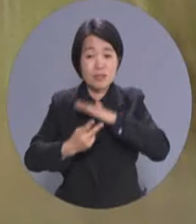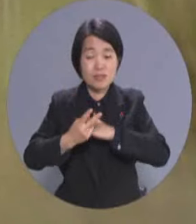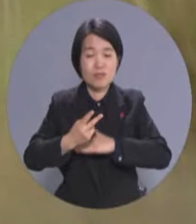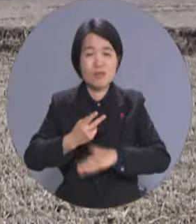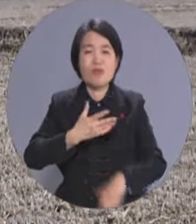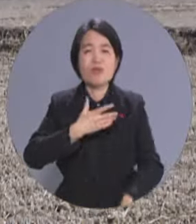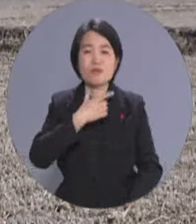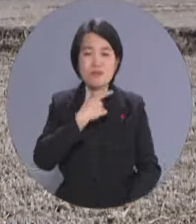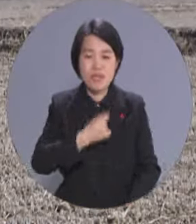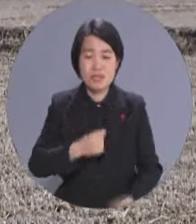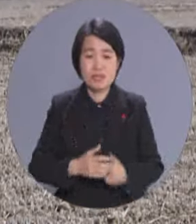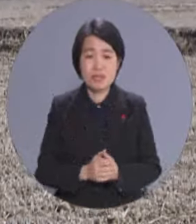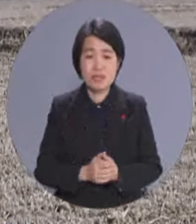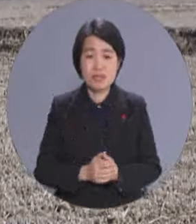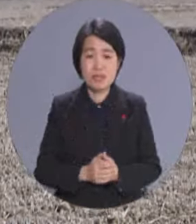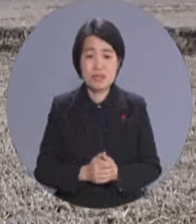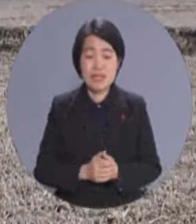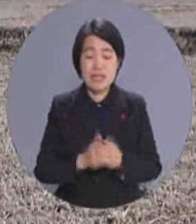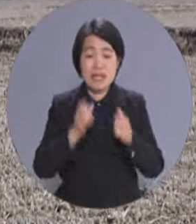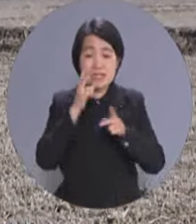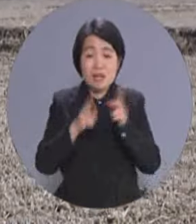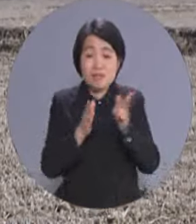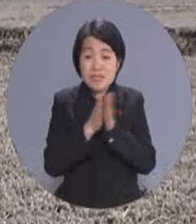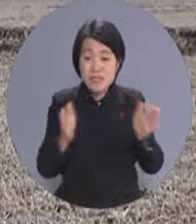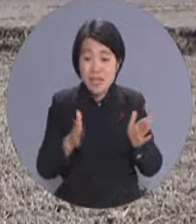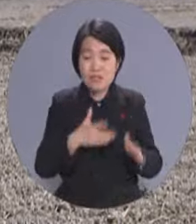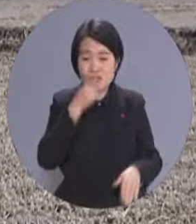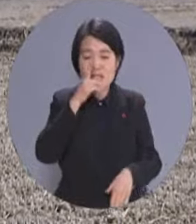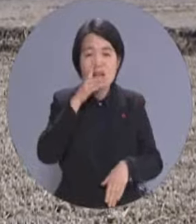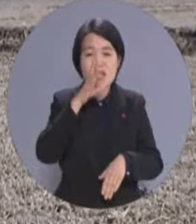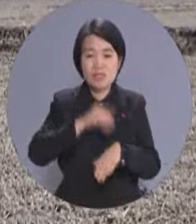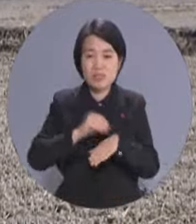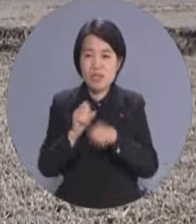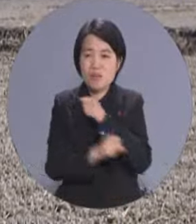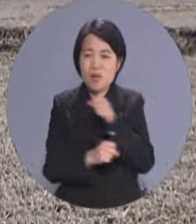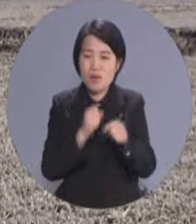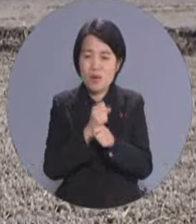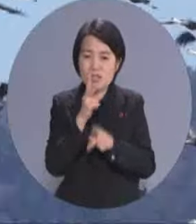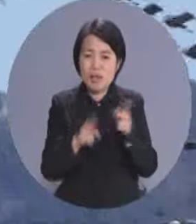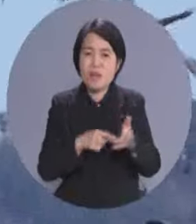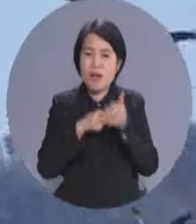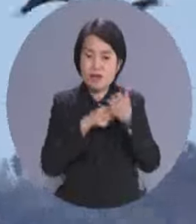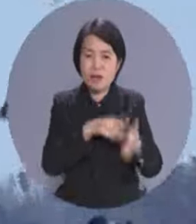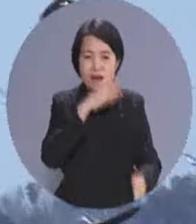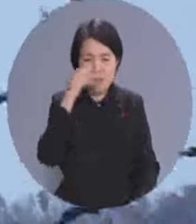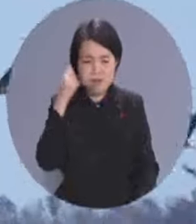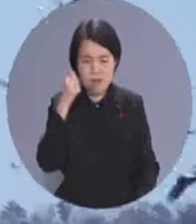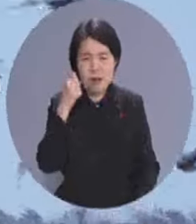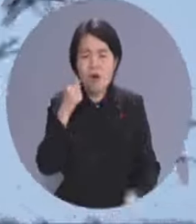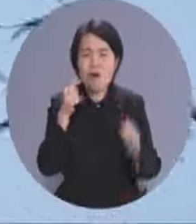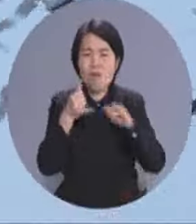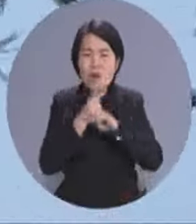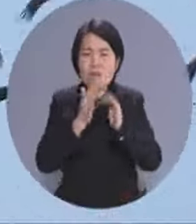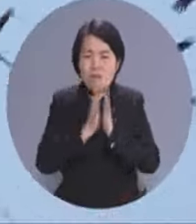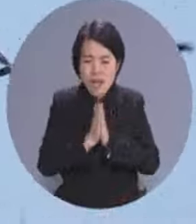순천시. 그 새로운 시작점이 될 순천만 습지 복원 사업의 자질없는 추진이 절실한 만큼